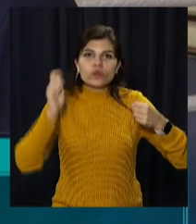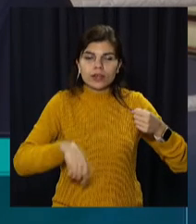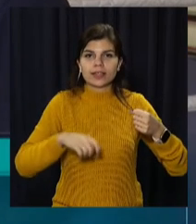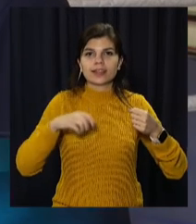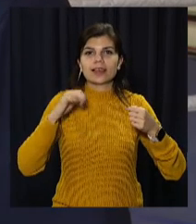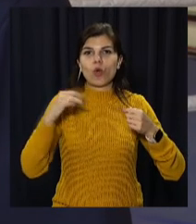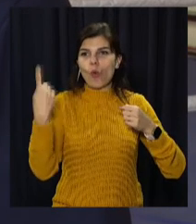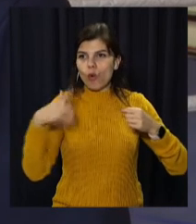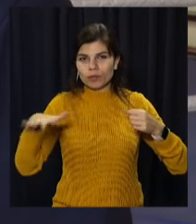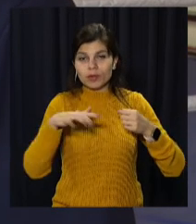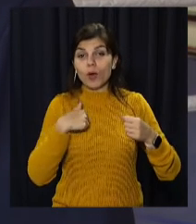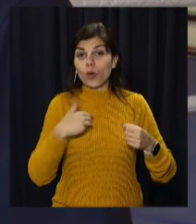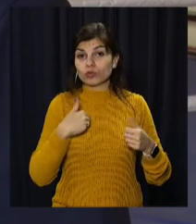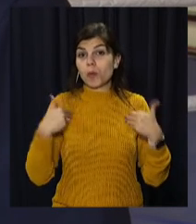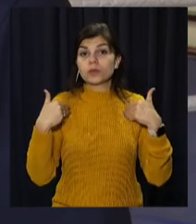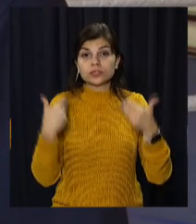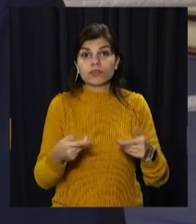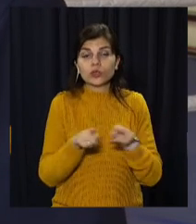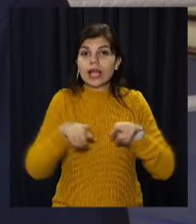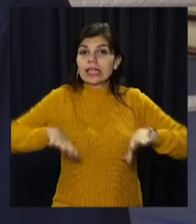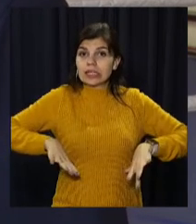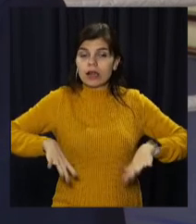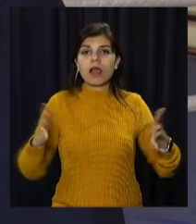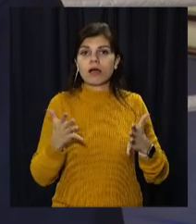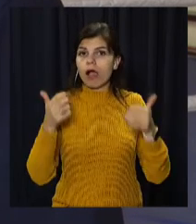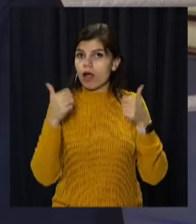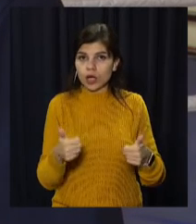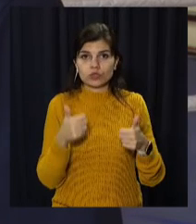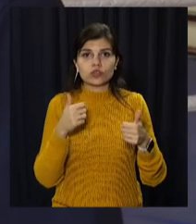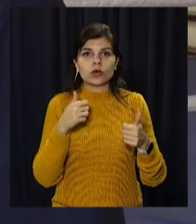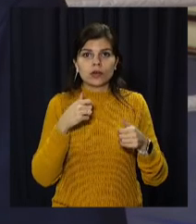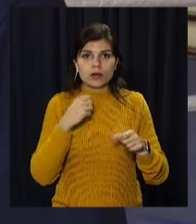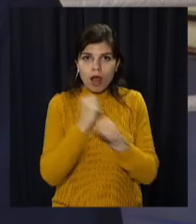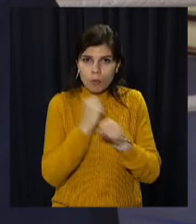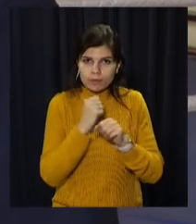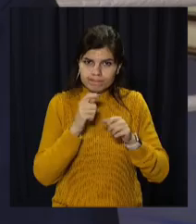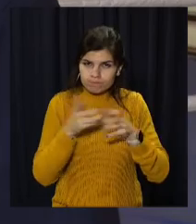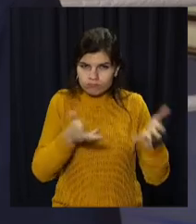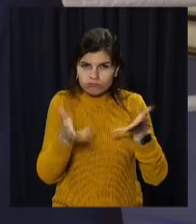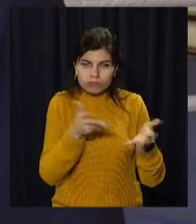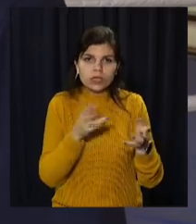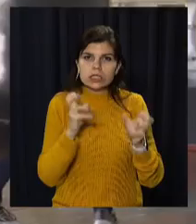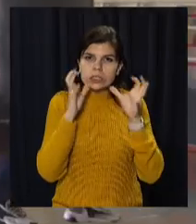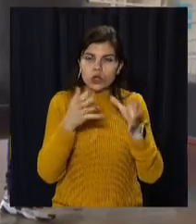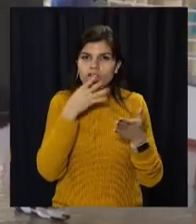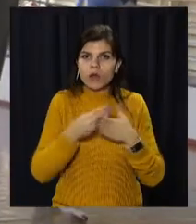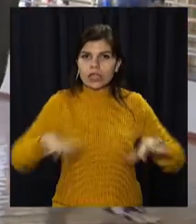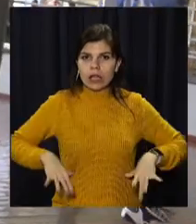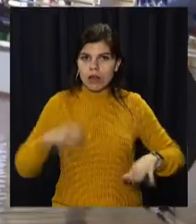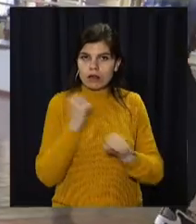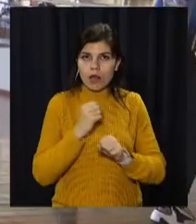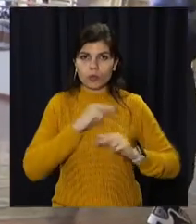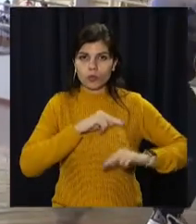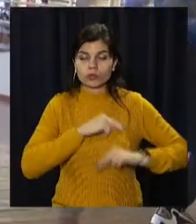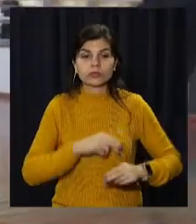ми хочемо поздравити тренеров, которые хорошо наладили тренерскую работу, которые серьезно относятся к своей тренерской работе. Наразі